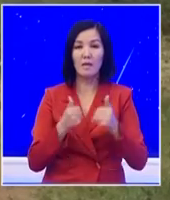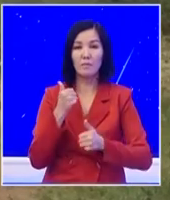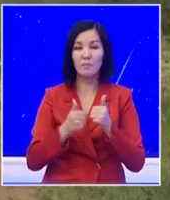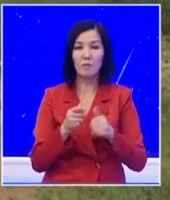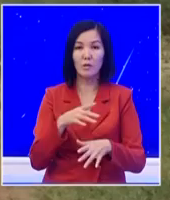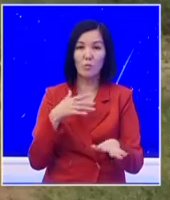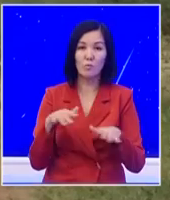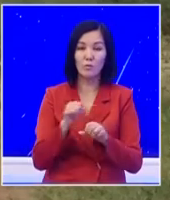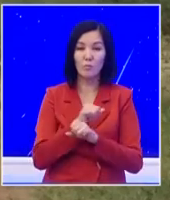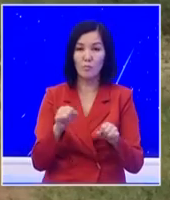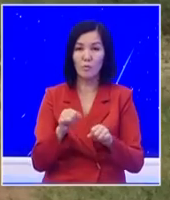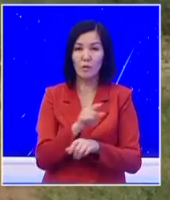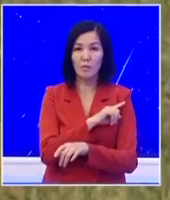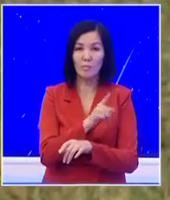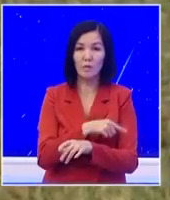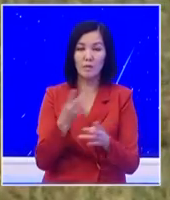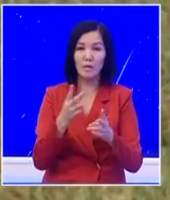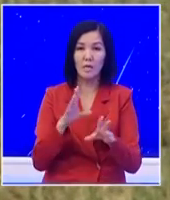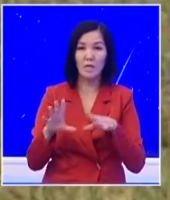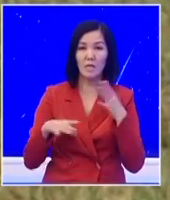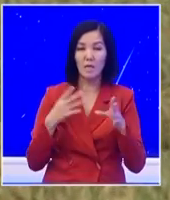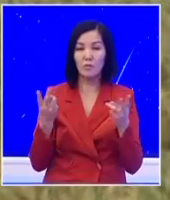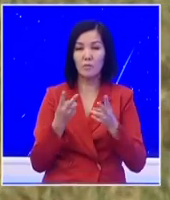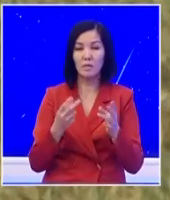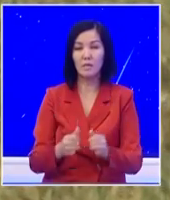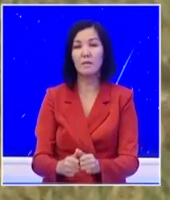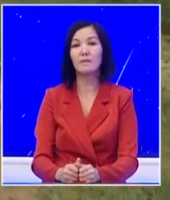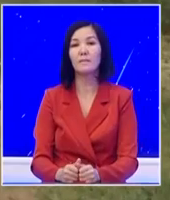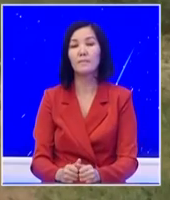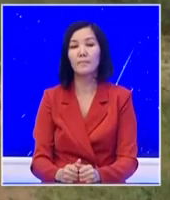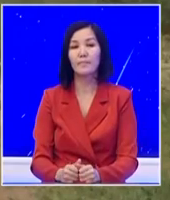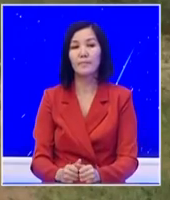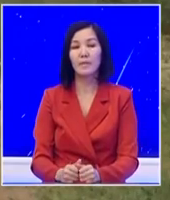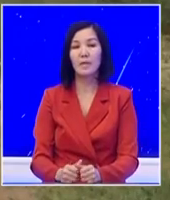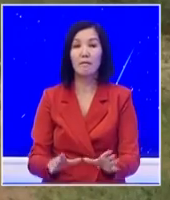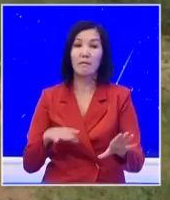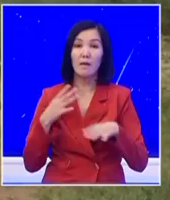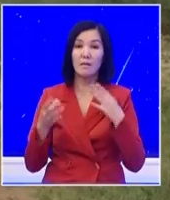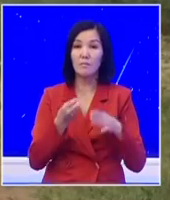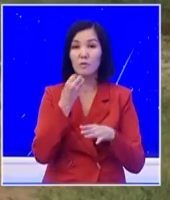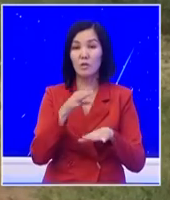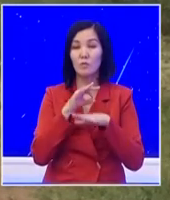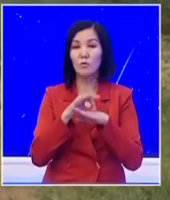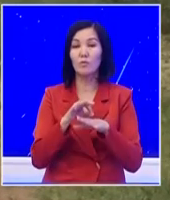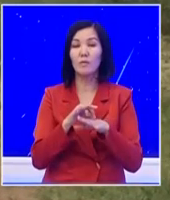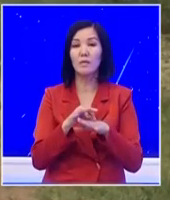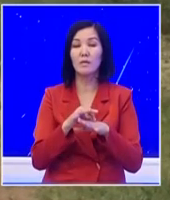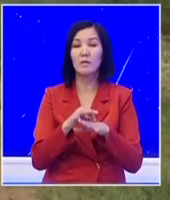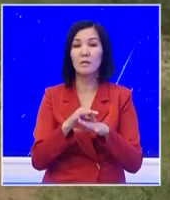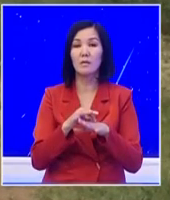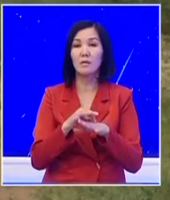үшін осы әлем чемпионатына нық дайындалып баруымызға міндеттіміз. Дайындығымыз жақсы өтіп отыр. Өсе-өсе